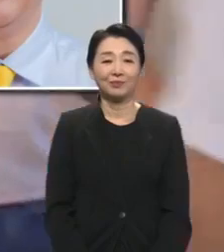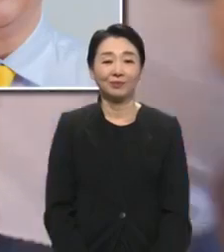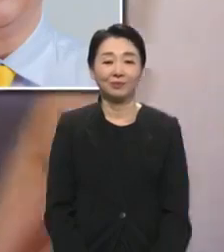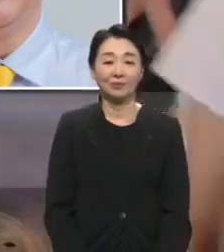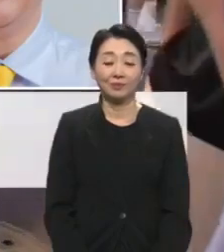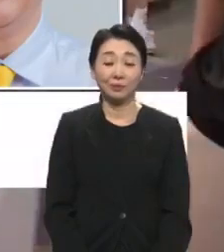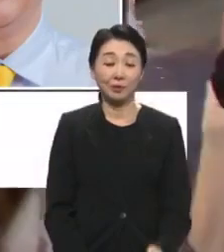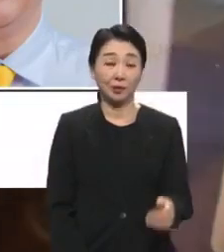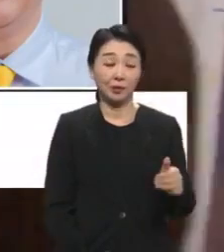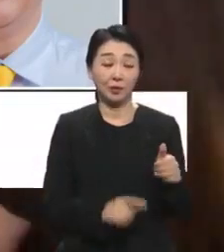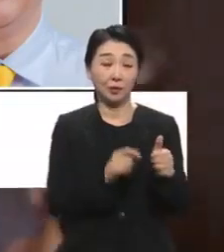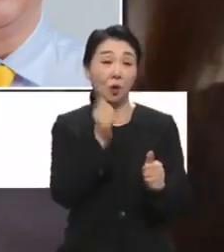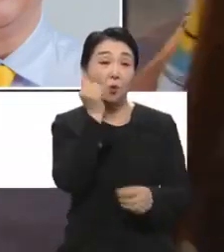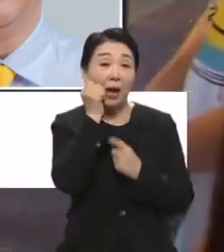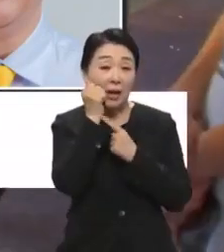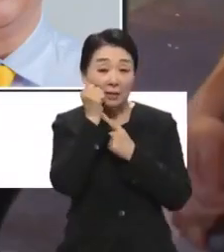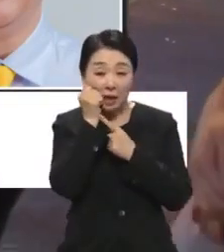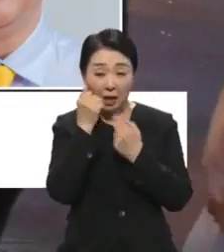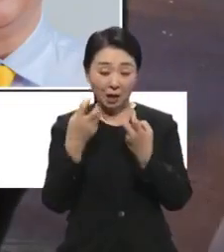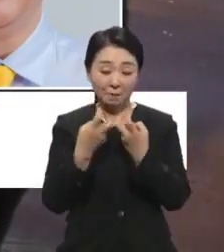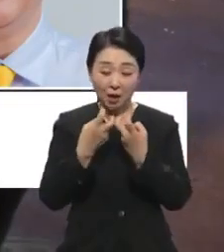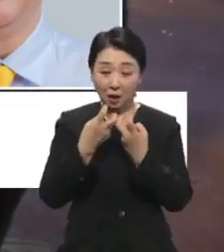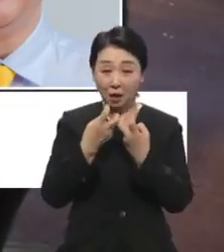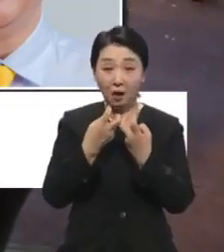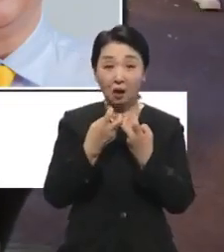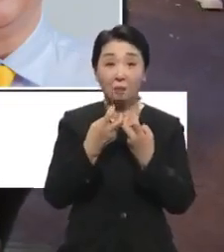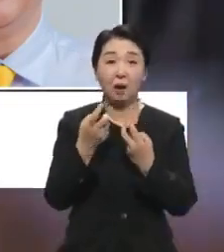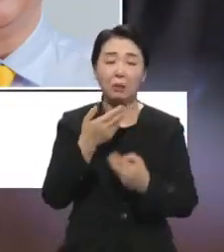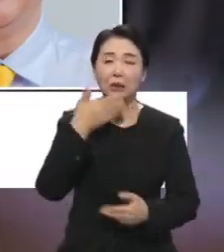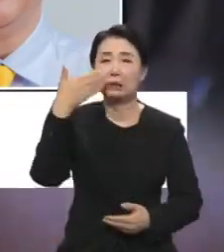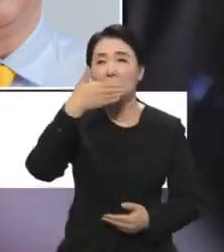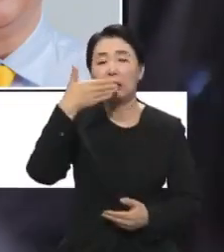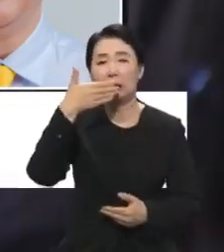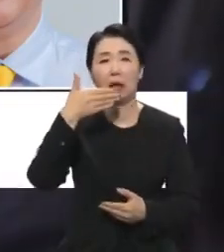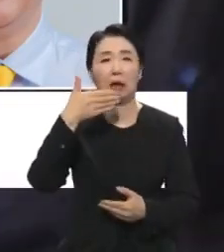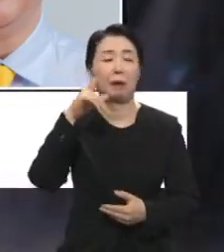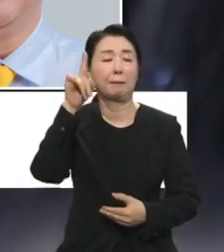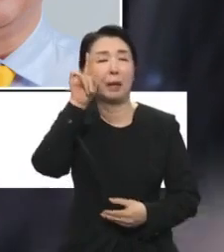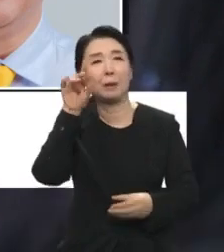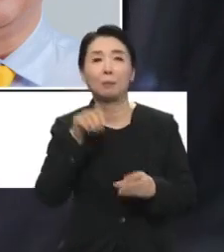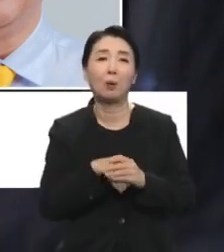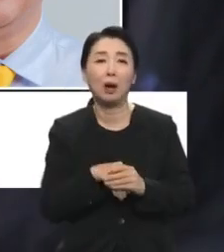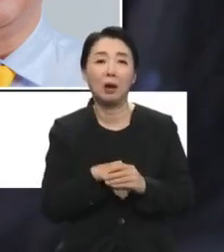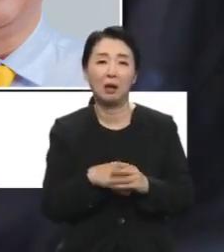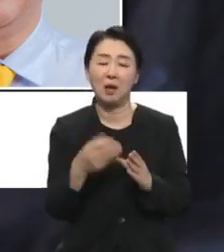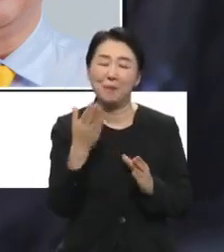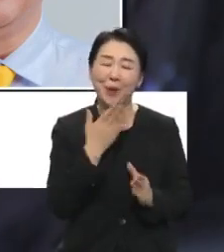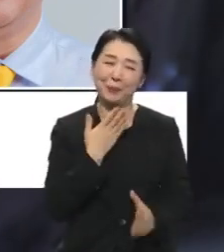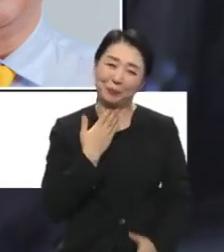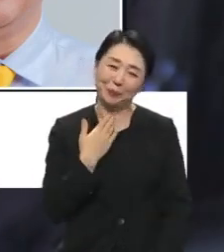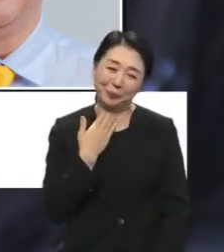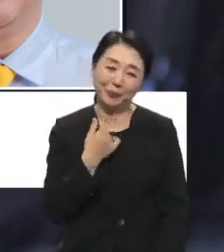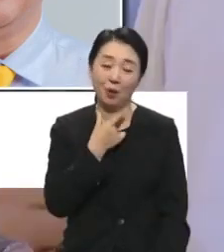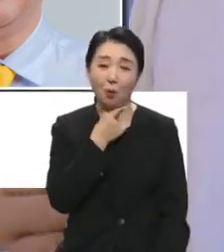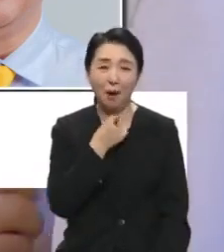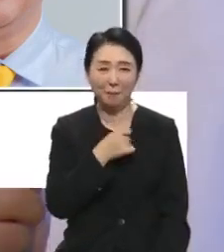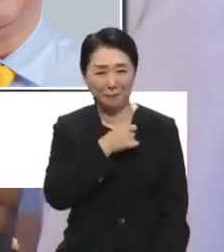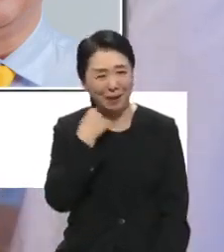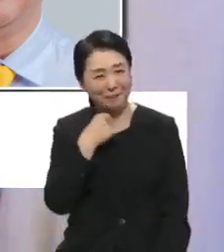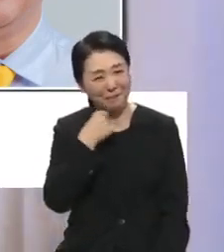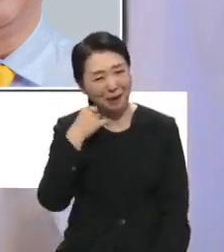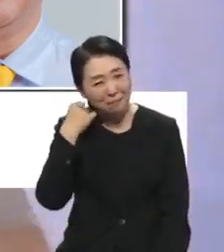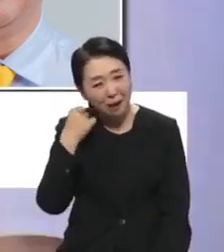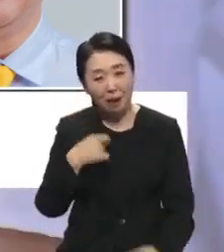탕후루 같은 경우는 그 만드는 방법 자체가 당분 덩어리라고 보시면 되잖아요. 먹게 되면 계속 땡기고 거기에다가 감칠맛 나는